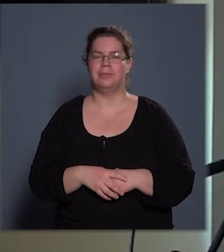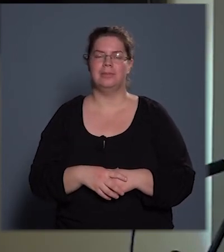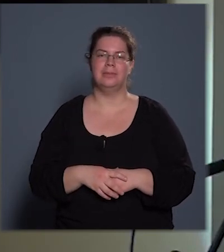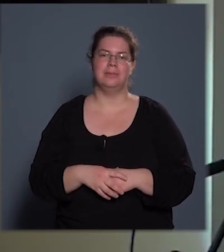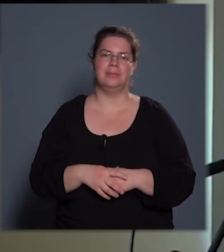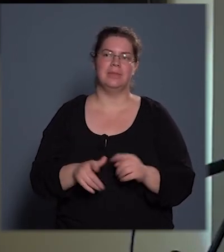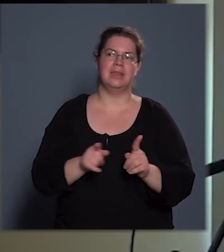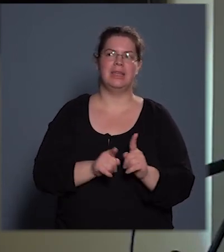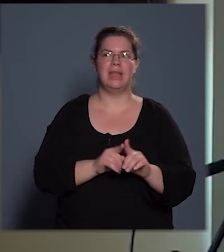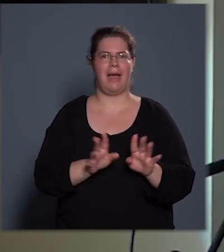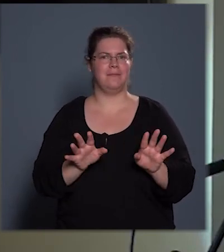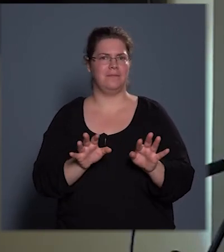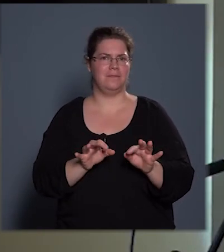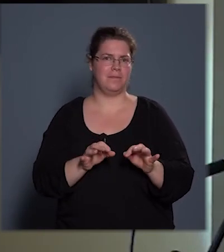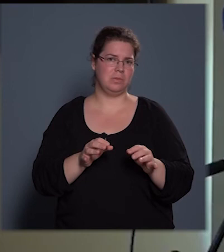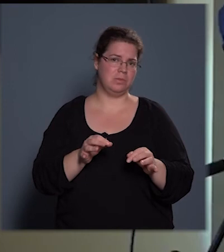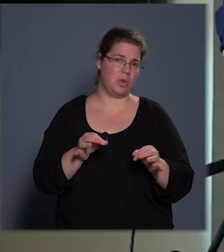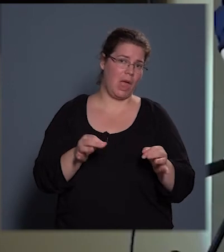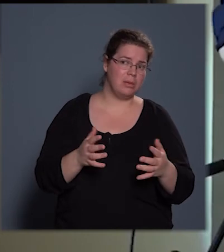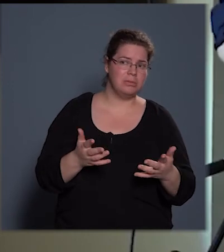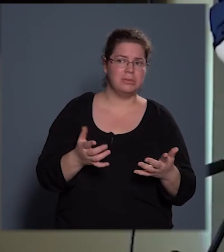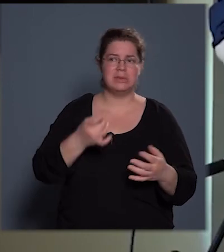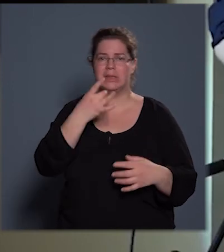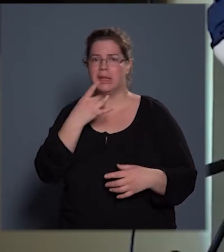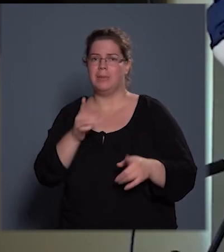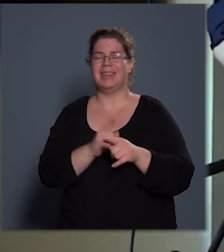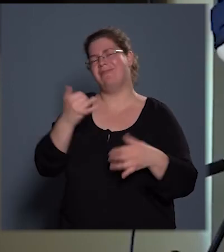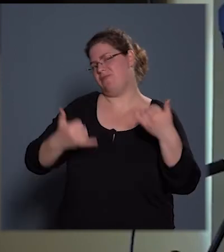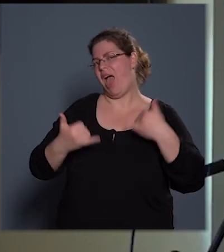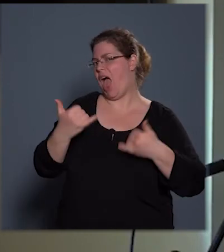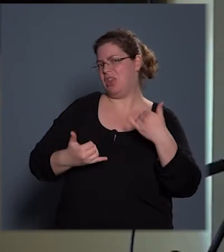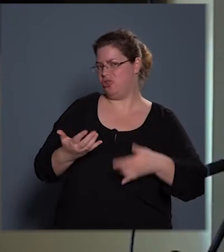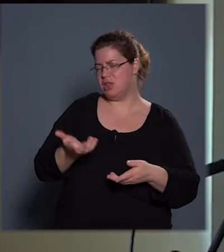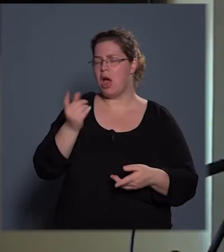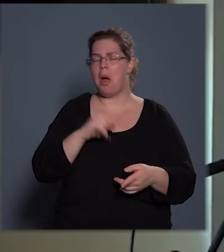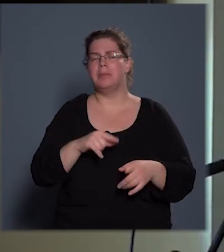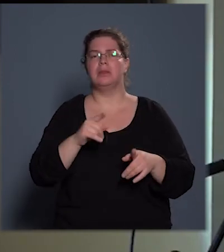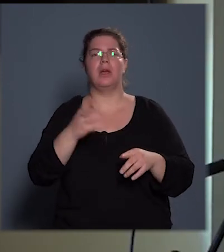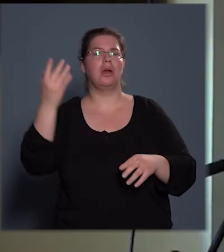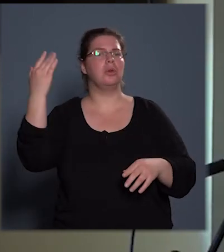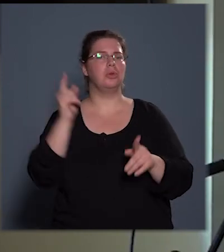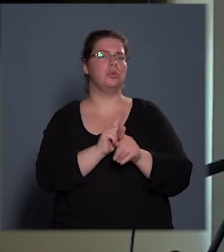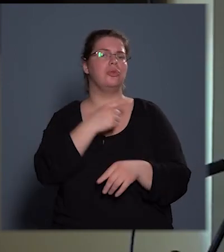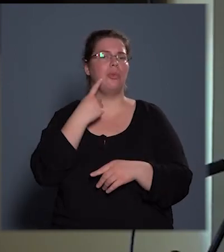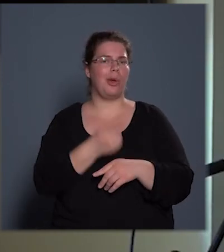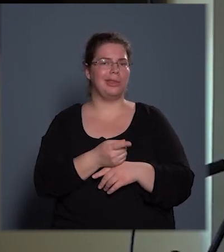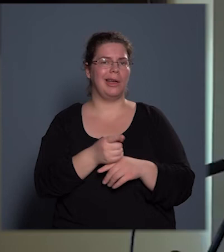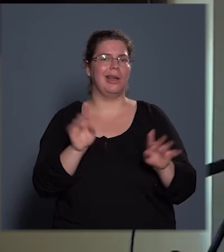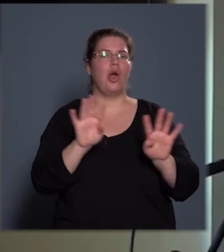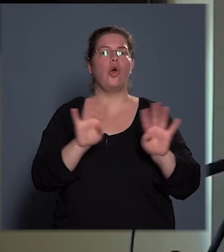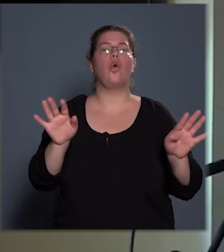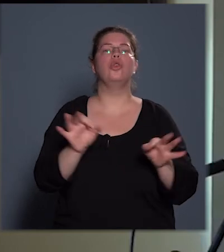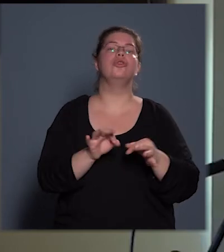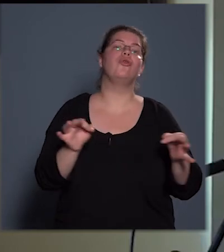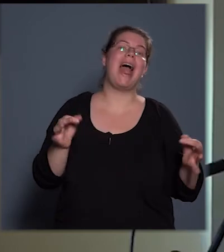ilyen felmérőn, vagy egy ilyen, inkább egy ilyen versenyen, amit akkoriban úgy mondtak, hogy egy ilyen kórus felmérő,